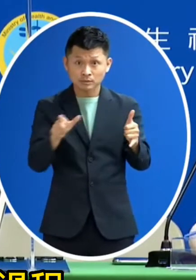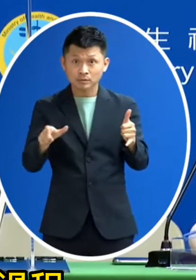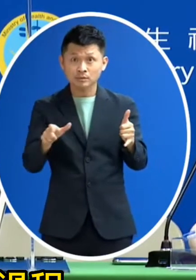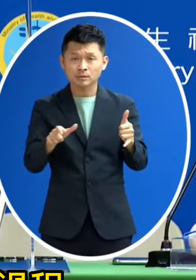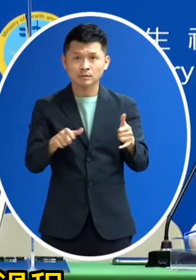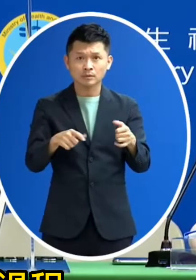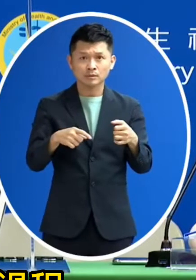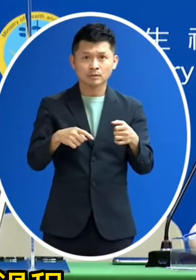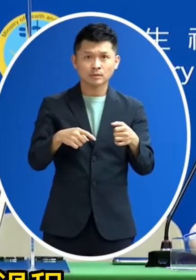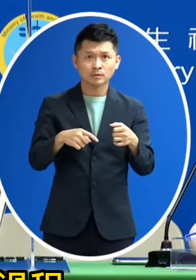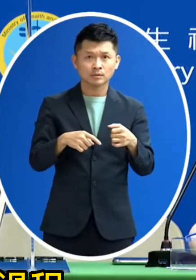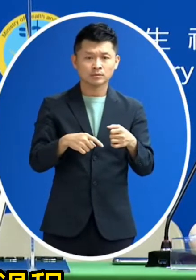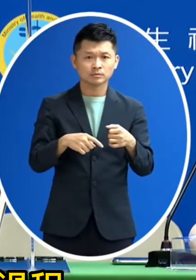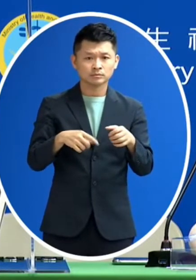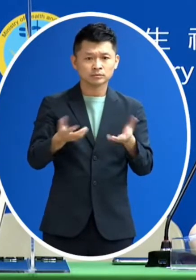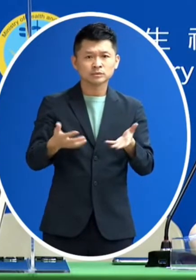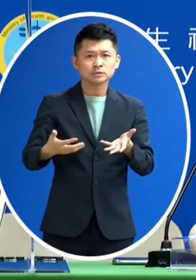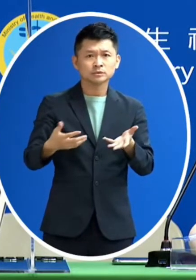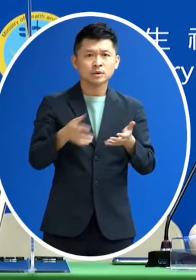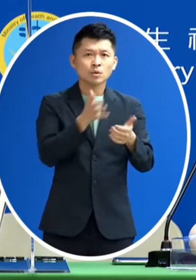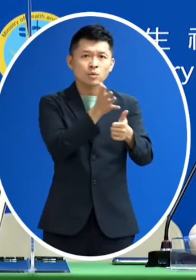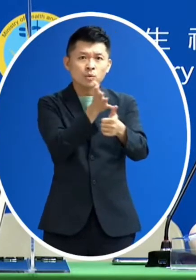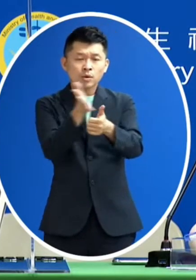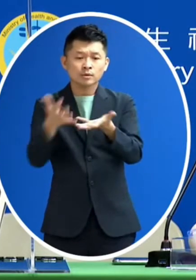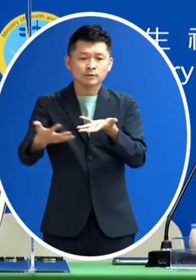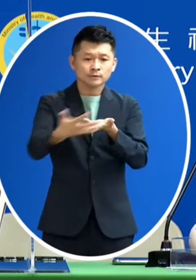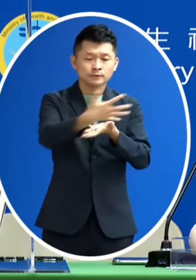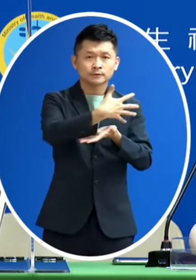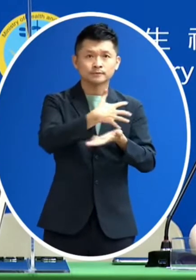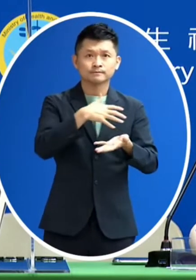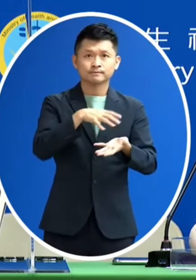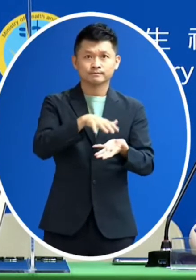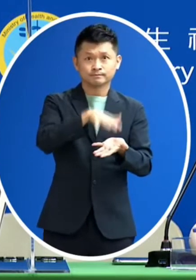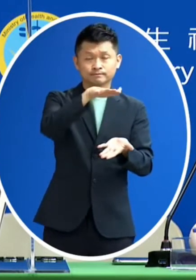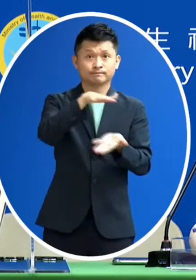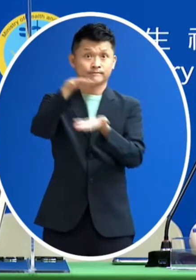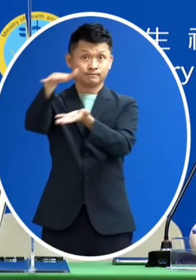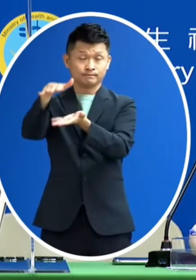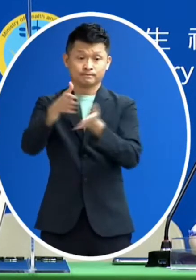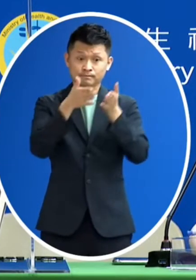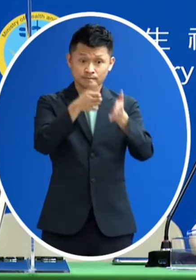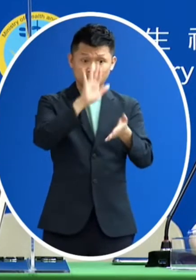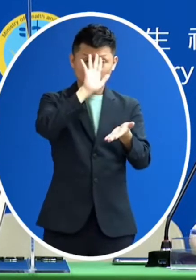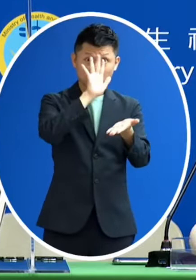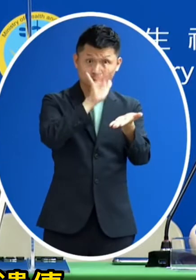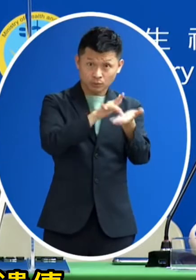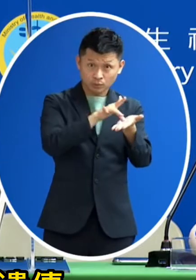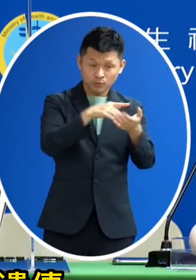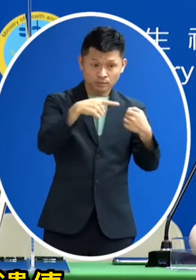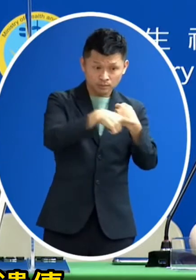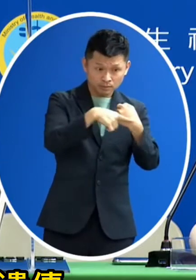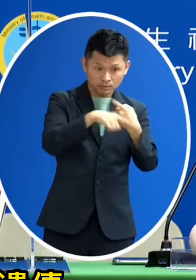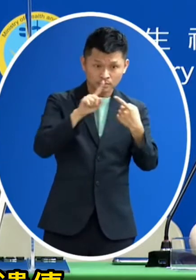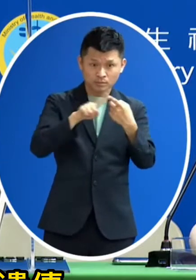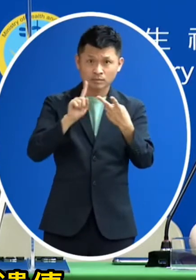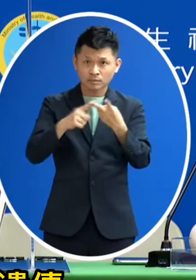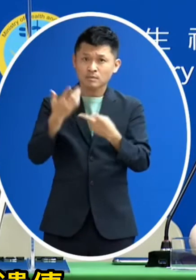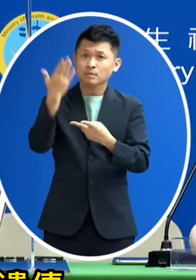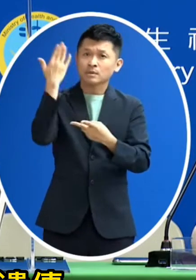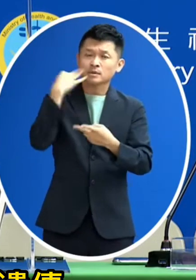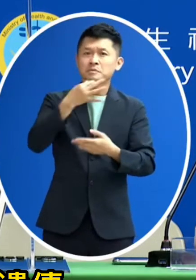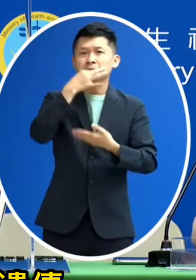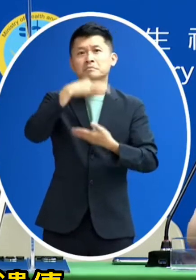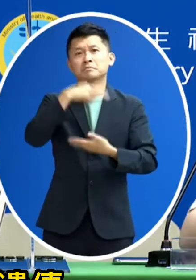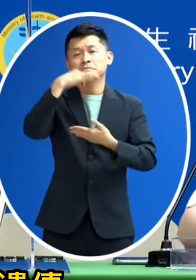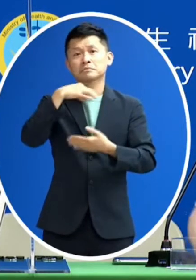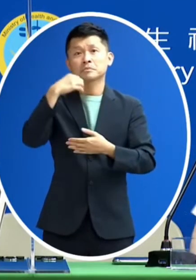正在进行一些受案的过程，所以希望后续会有比较针对，不管是病毒本身，或者是针对先前所担心的一